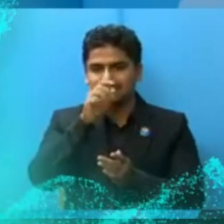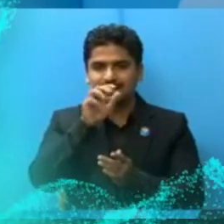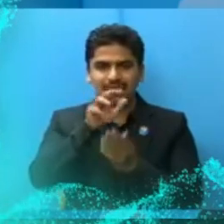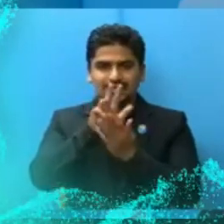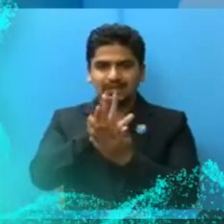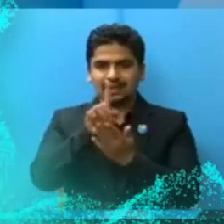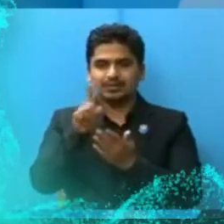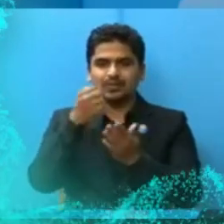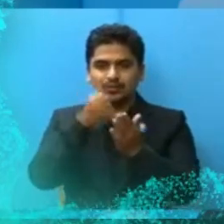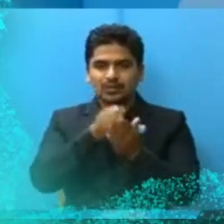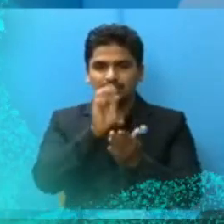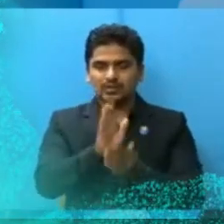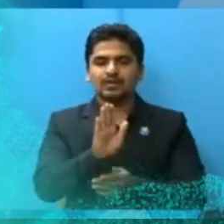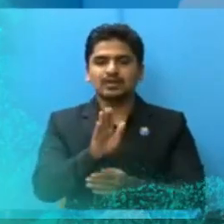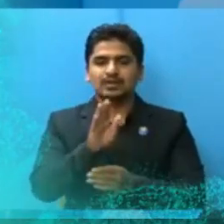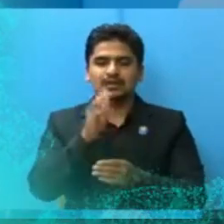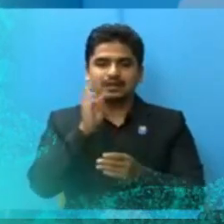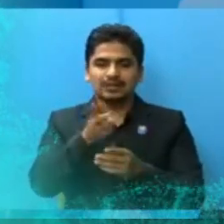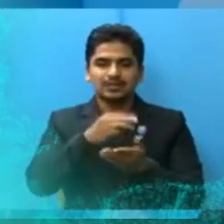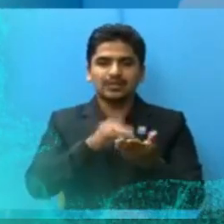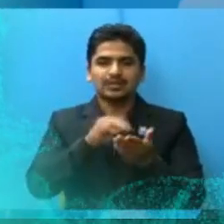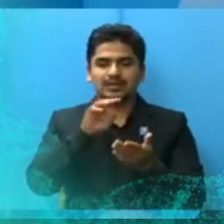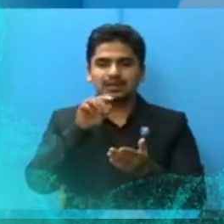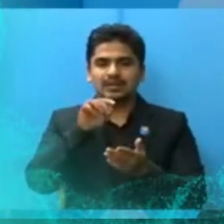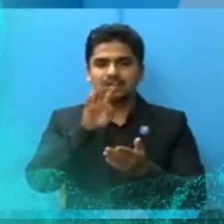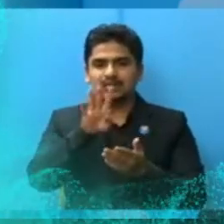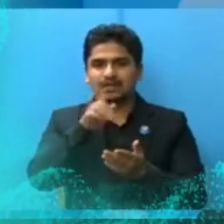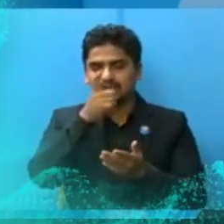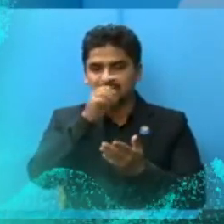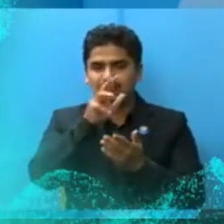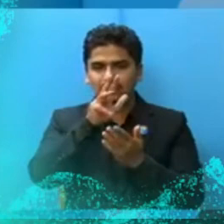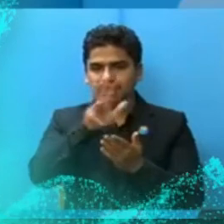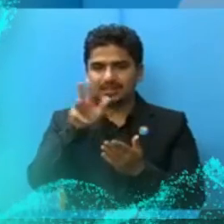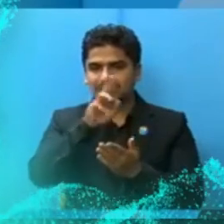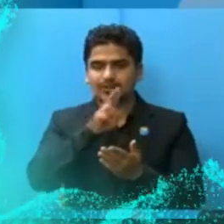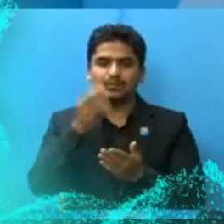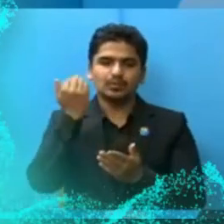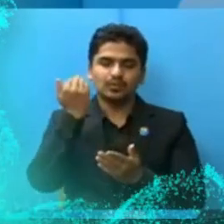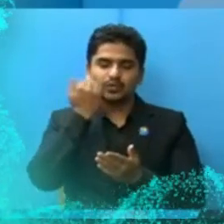6591 पुगेको छ। त्यसमध्ये महिला 499 जना र पुरुष